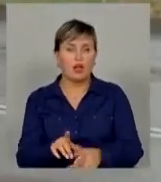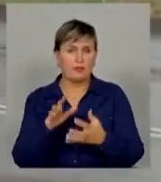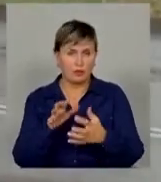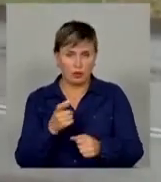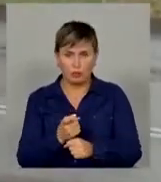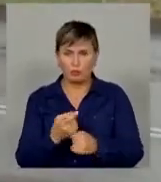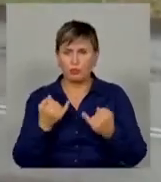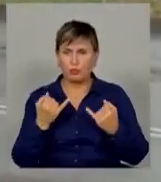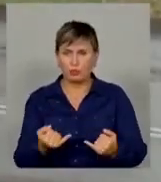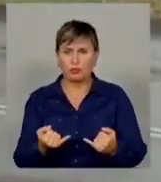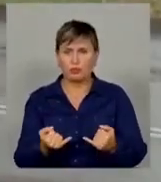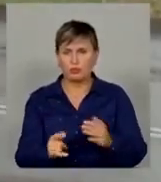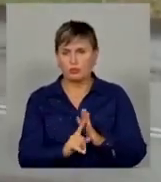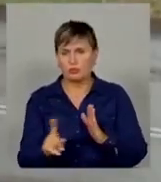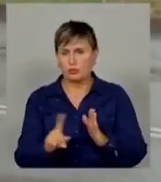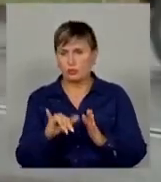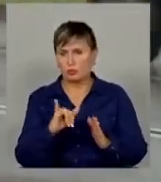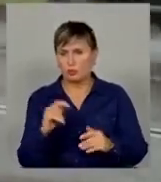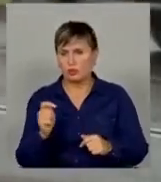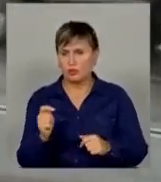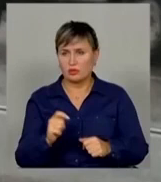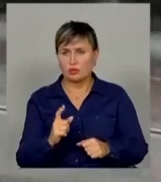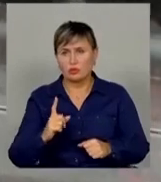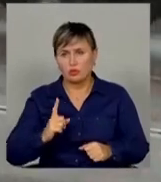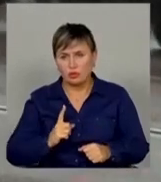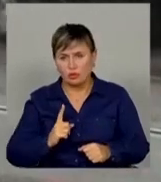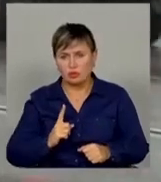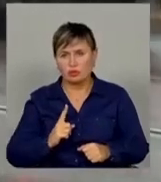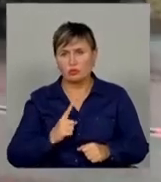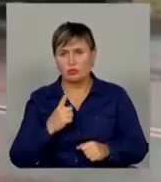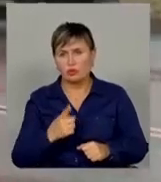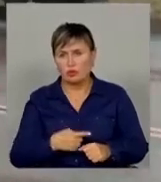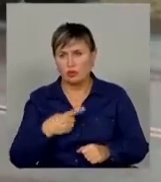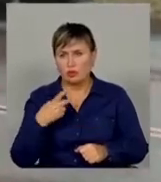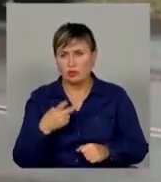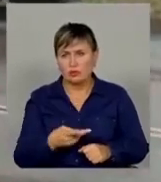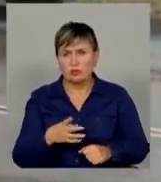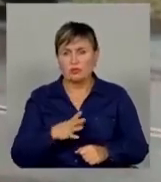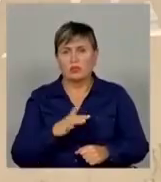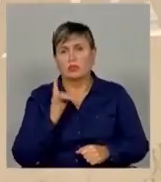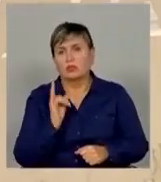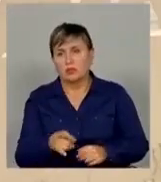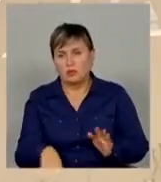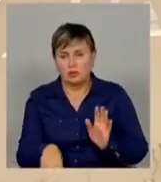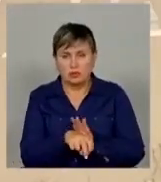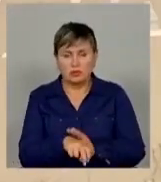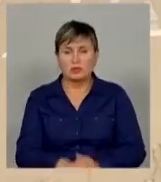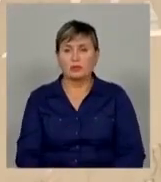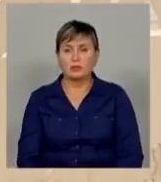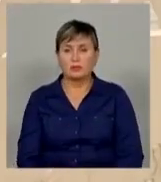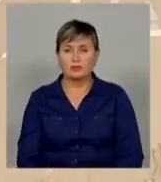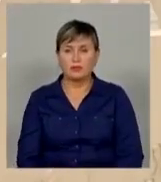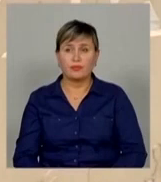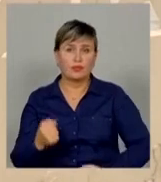очень плохо вообще, можно сказать, не ездят в субботу, воскресенье. То есть ты ждешь их часами, а бывает также приходится такси ездить. Очень много за